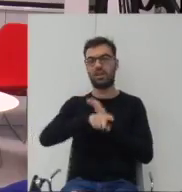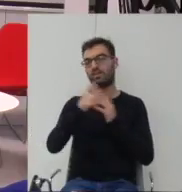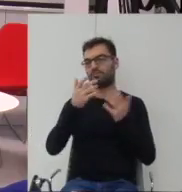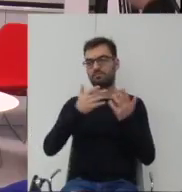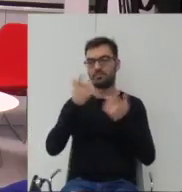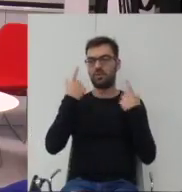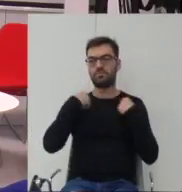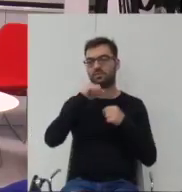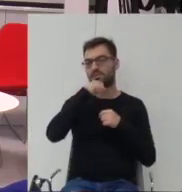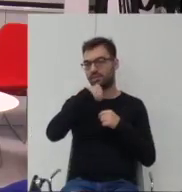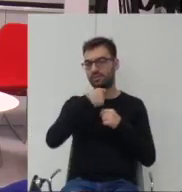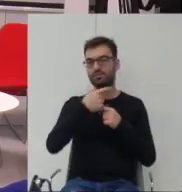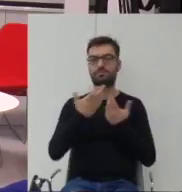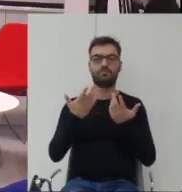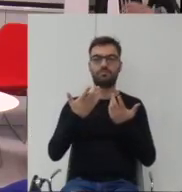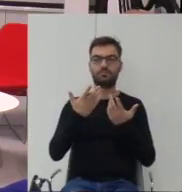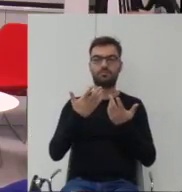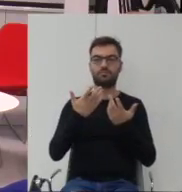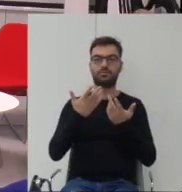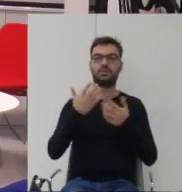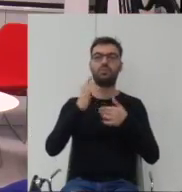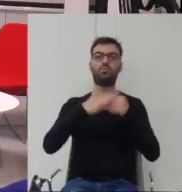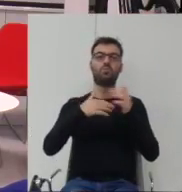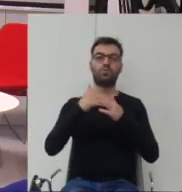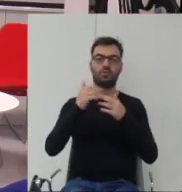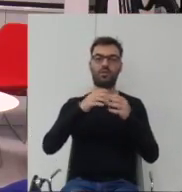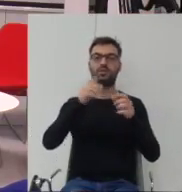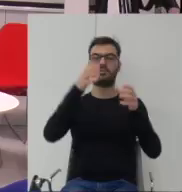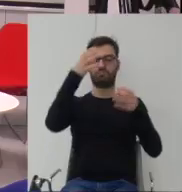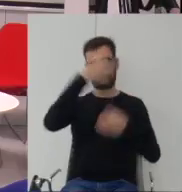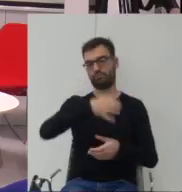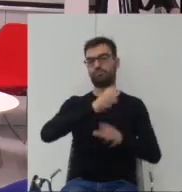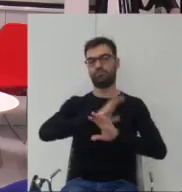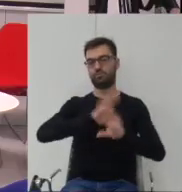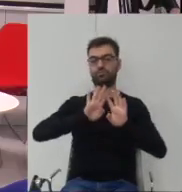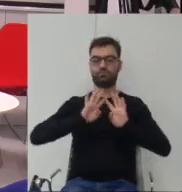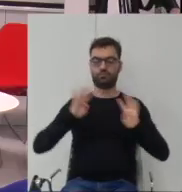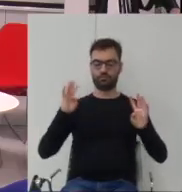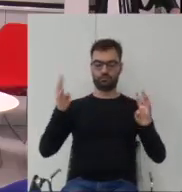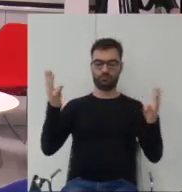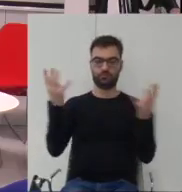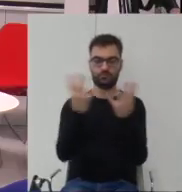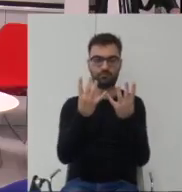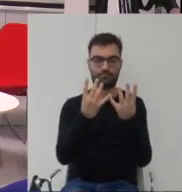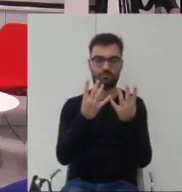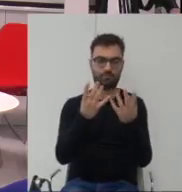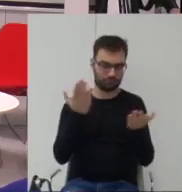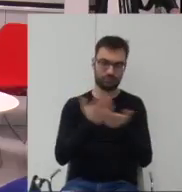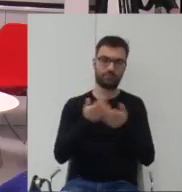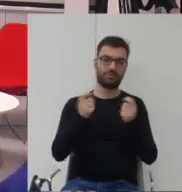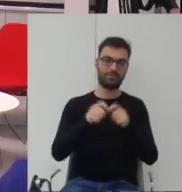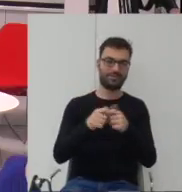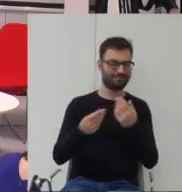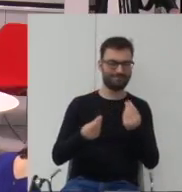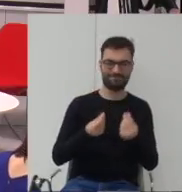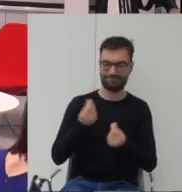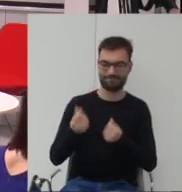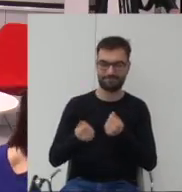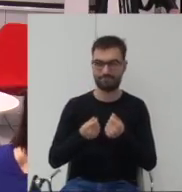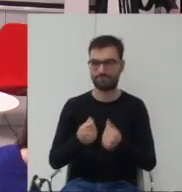dla osób starszych są postawione i ogrodzone murem albo